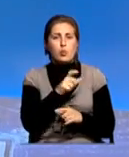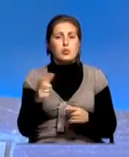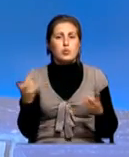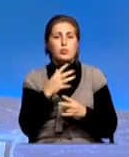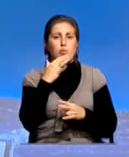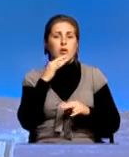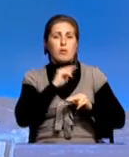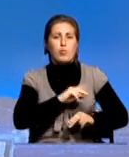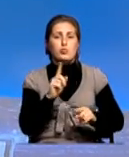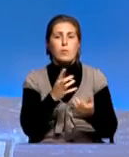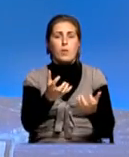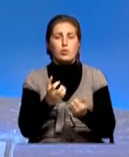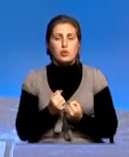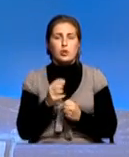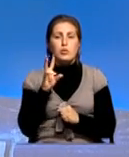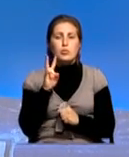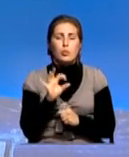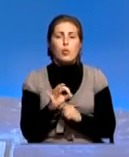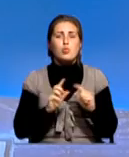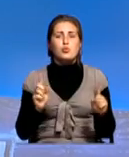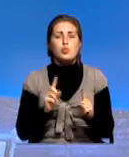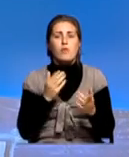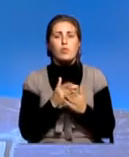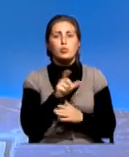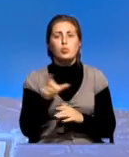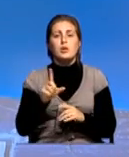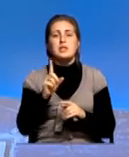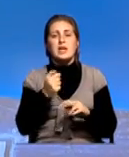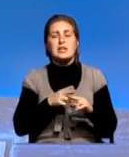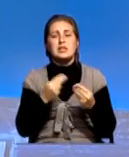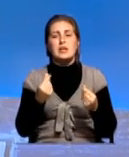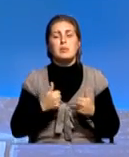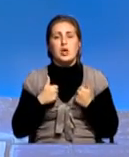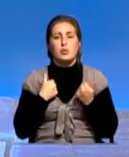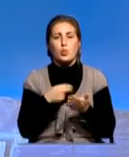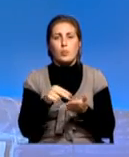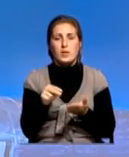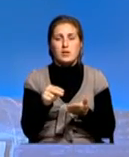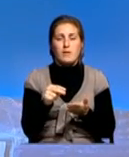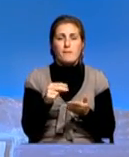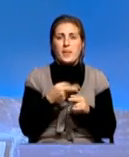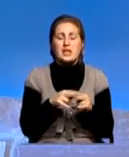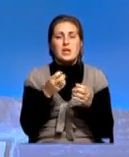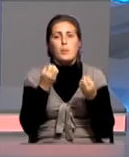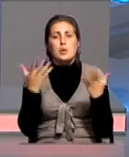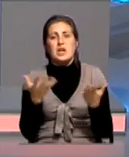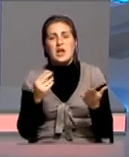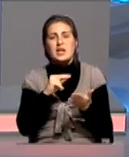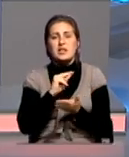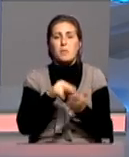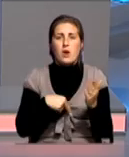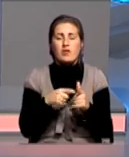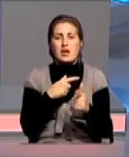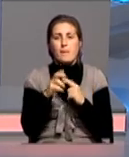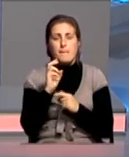чтобы их получить Но что вот люди за эти деньги пытаются купить ведь это не просто наверно какая-то справка или Больничная